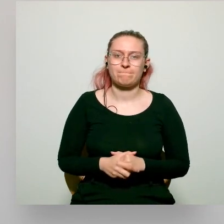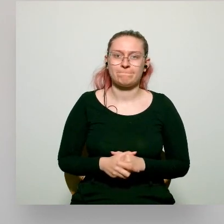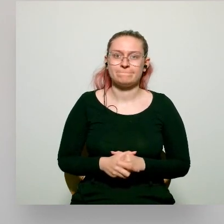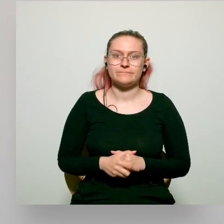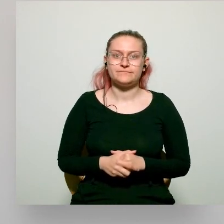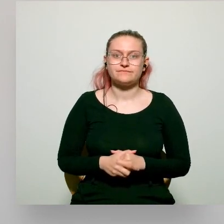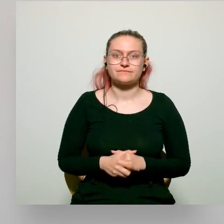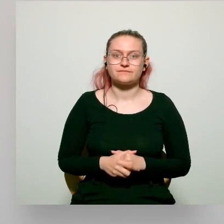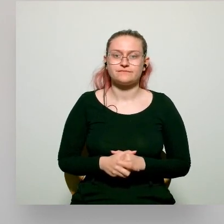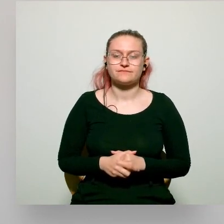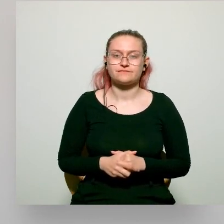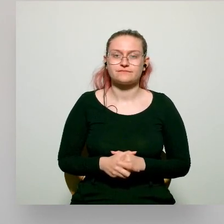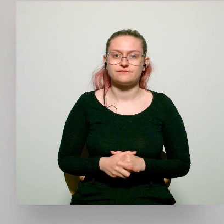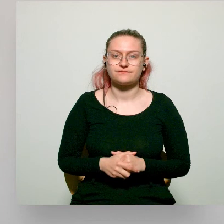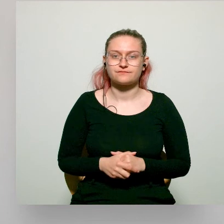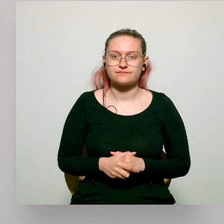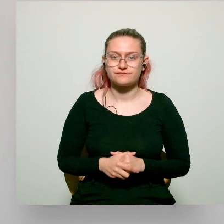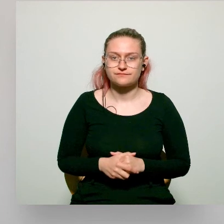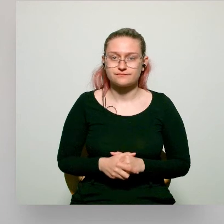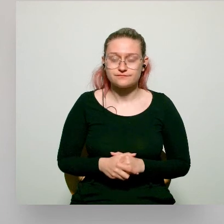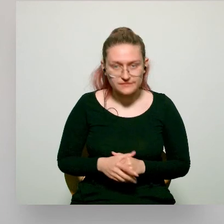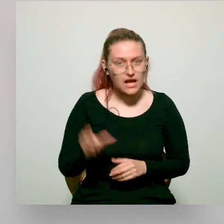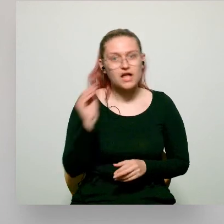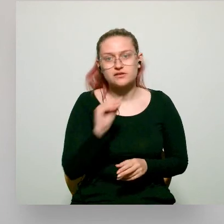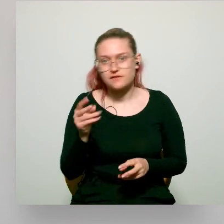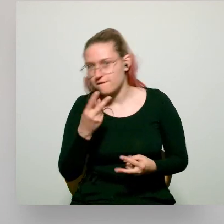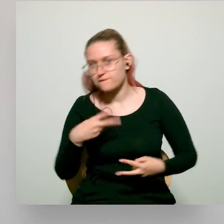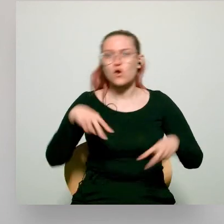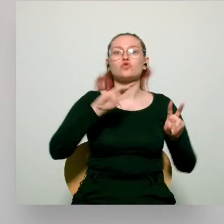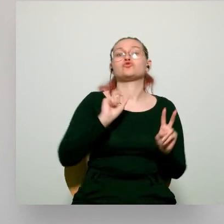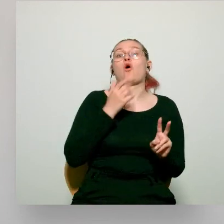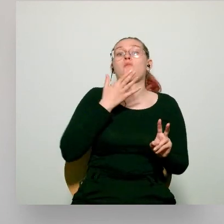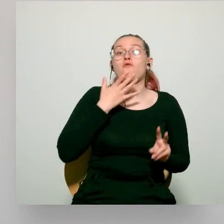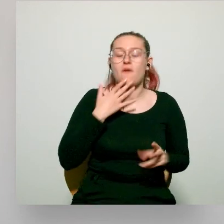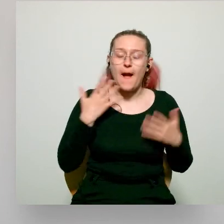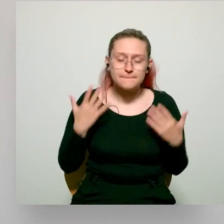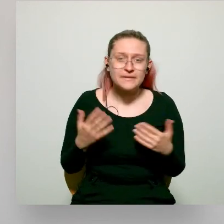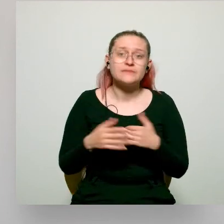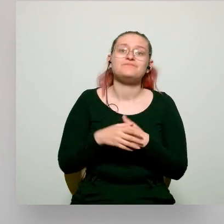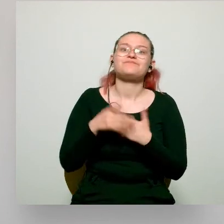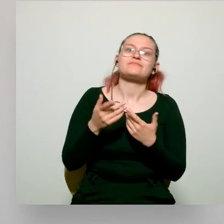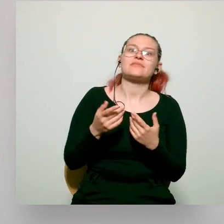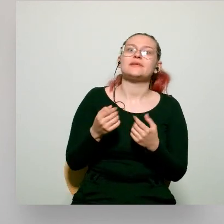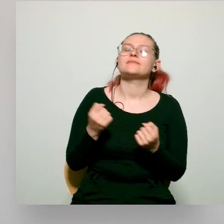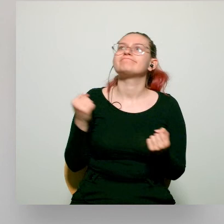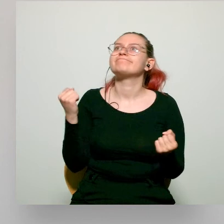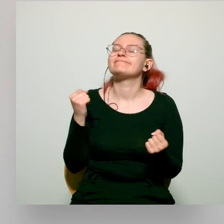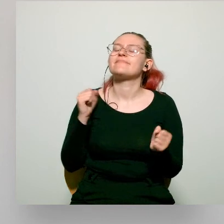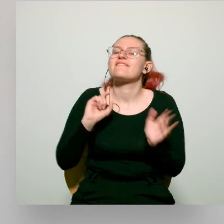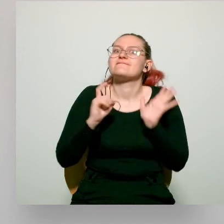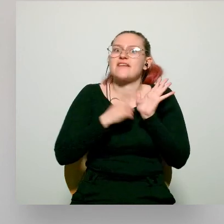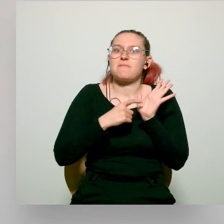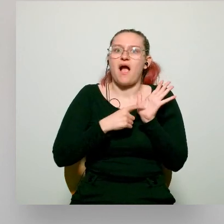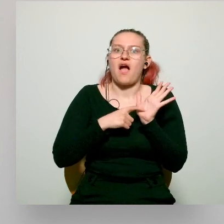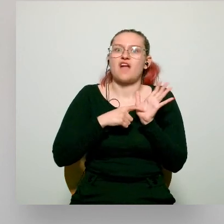czego zaczęłam, takie maksymalistyczne przeżycie i radykalizacja oczekiwań i wypowiedzi.